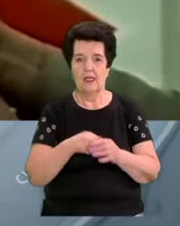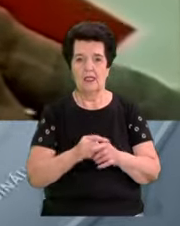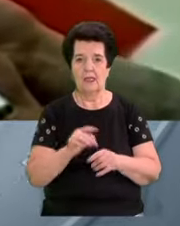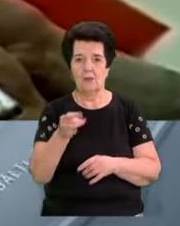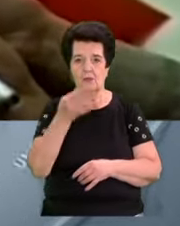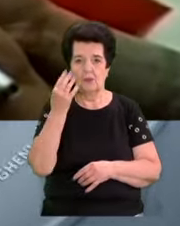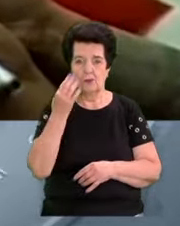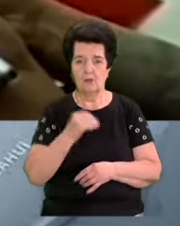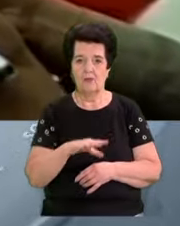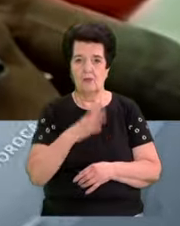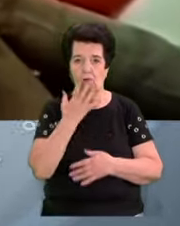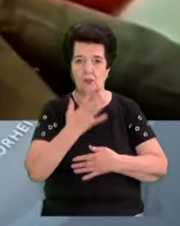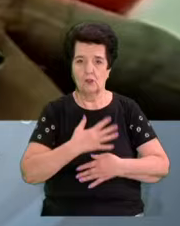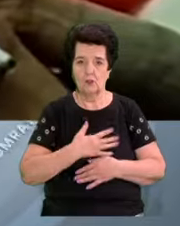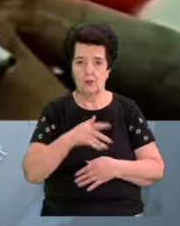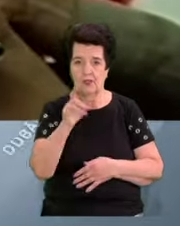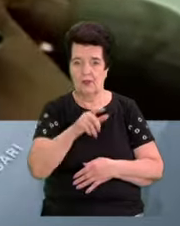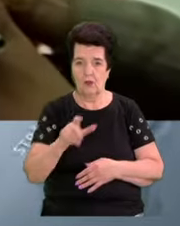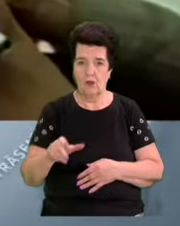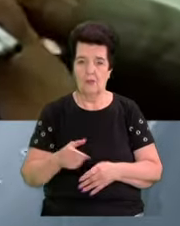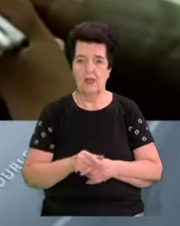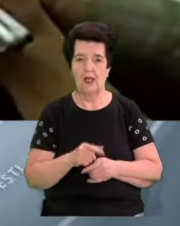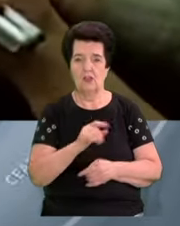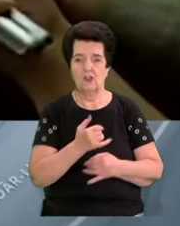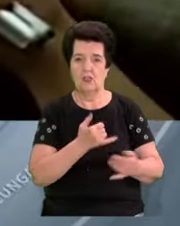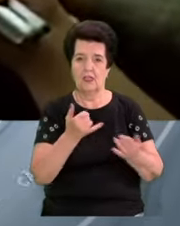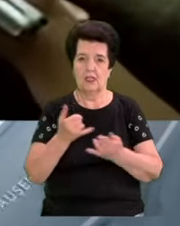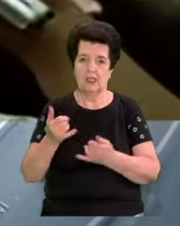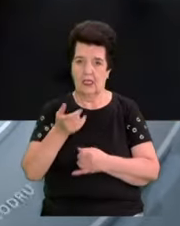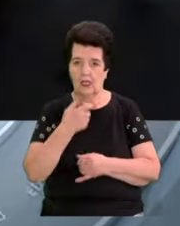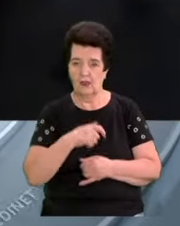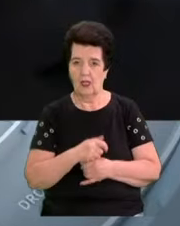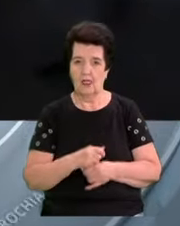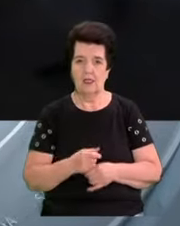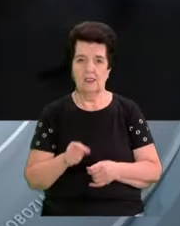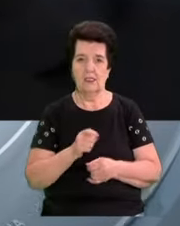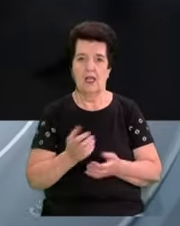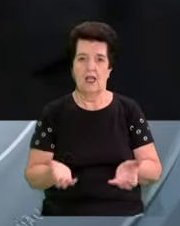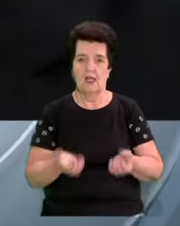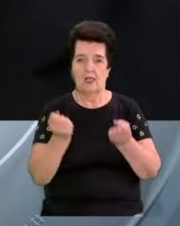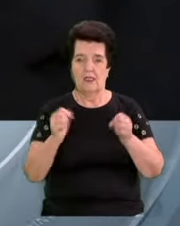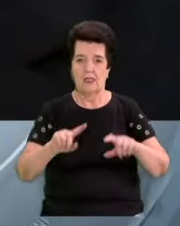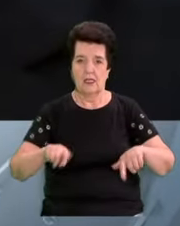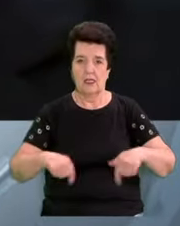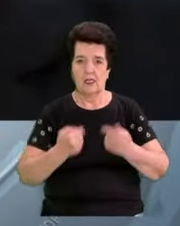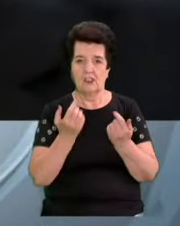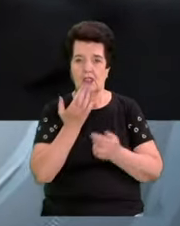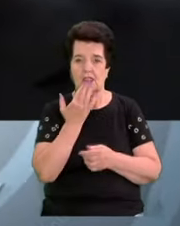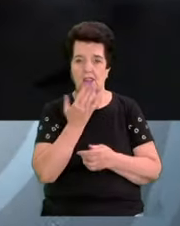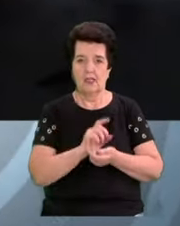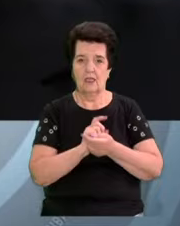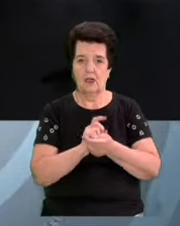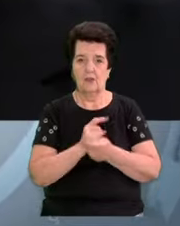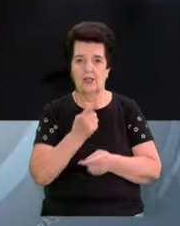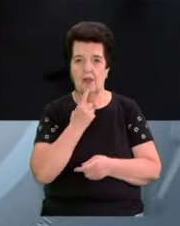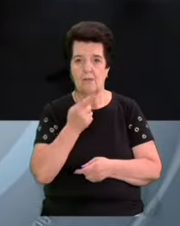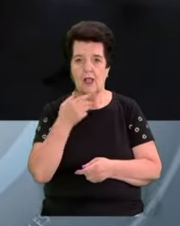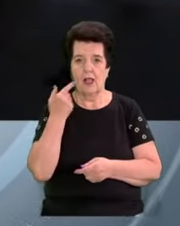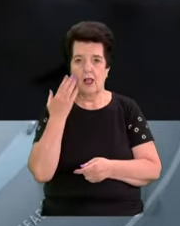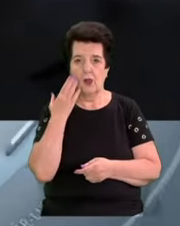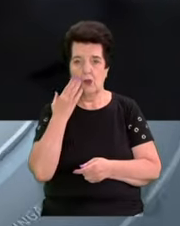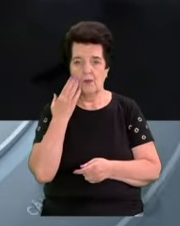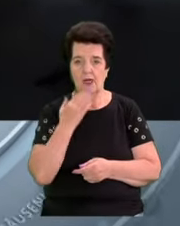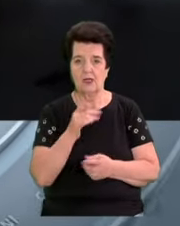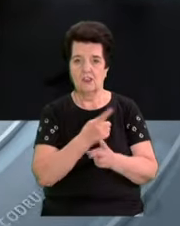politic, iubit de popor și apreciat de intelectuali. A susținut mișcarea de renaștere națională, a optat pentru limba română și